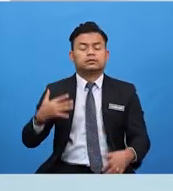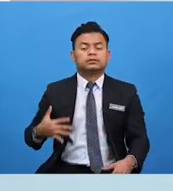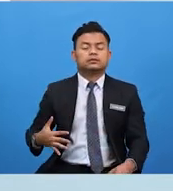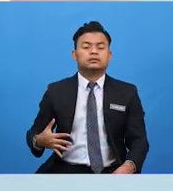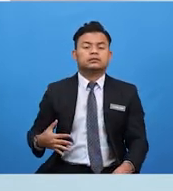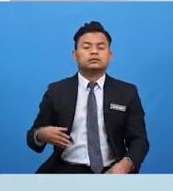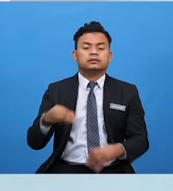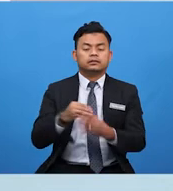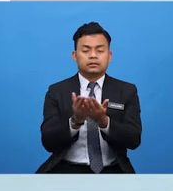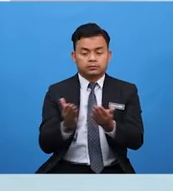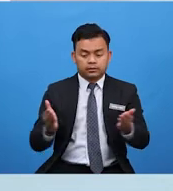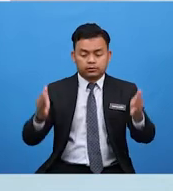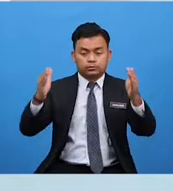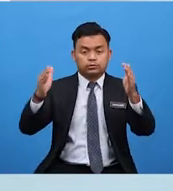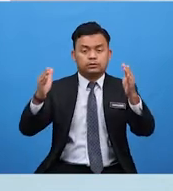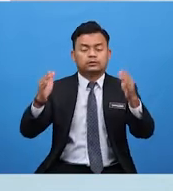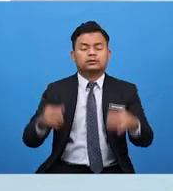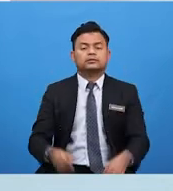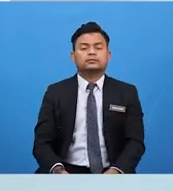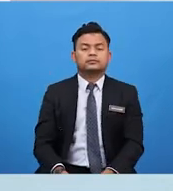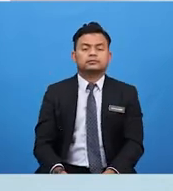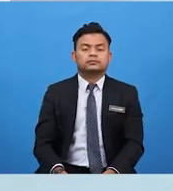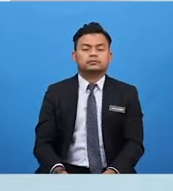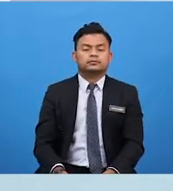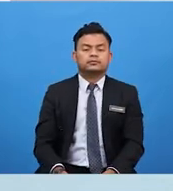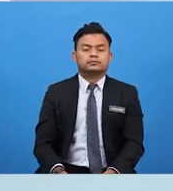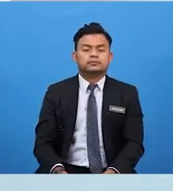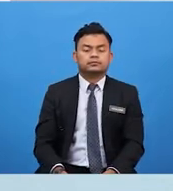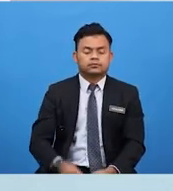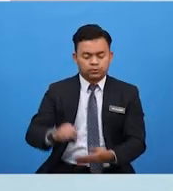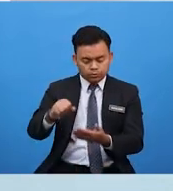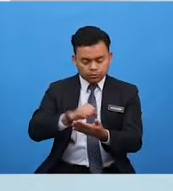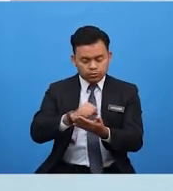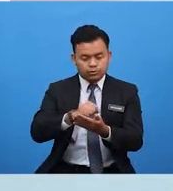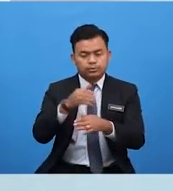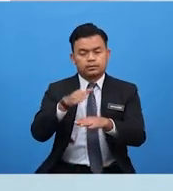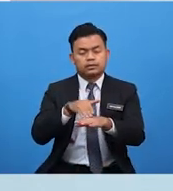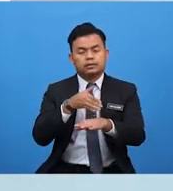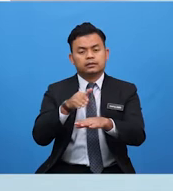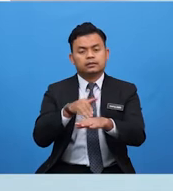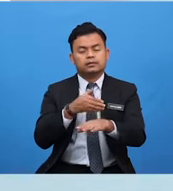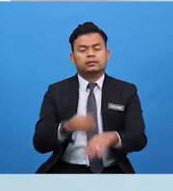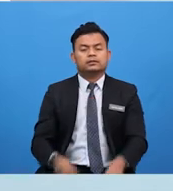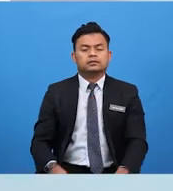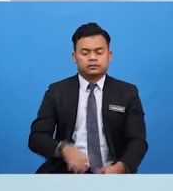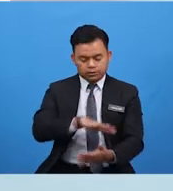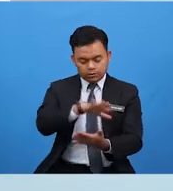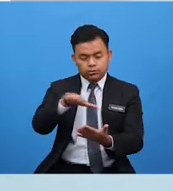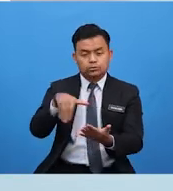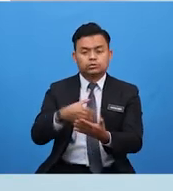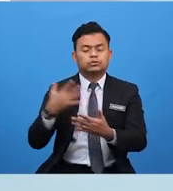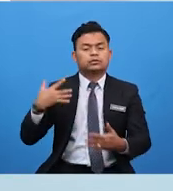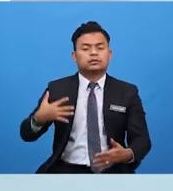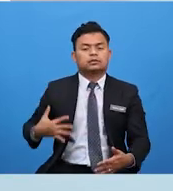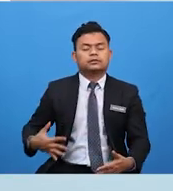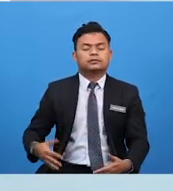Gosok kain secara perlahan pada keseluruhan permukaan kain supaya sisa larutan sodium silikat dan sisa